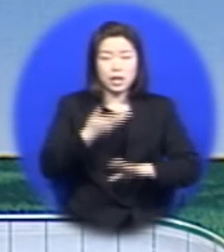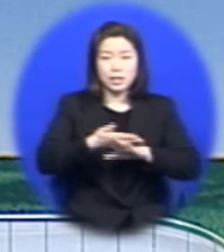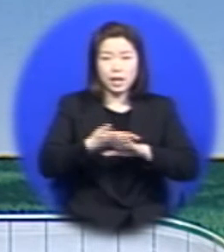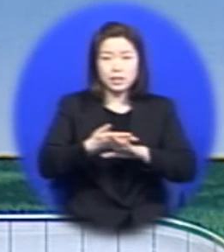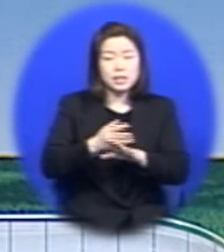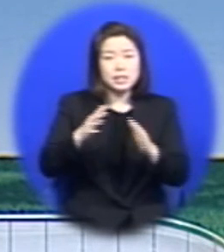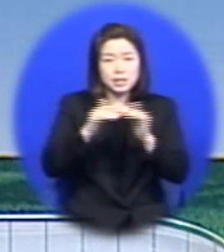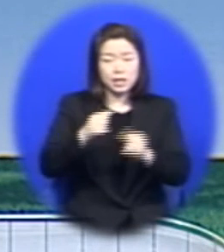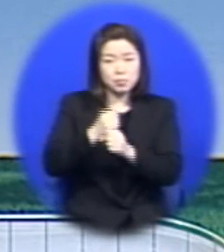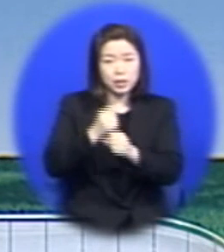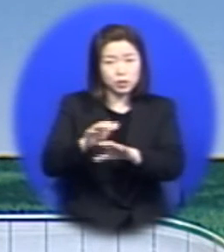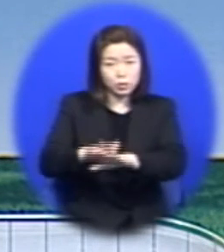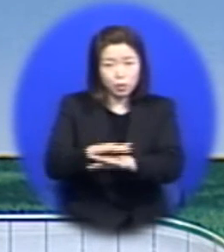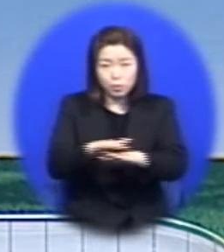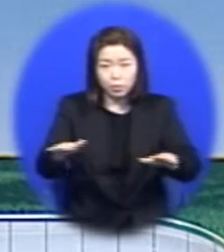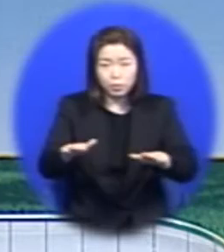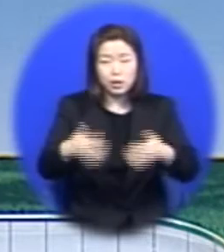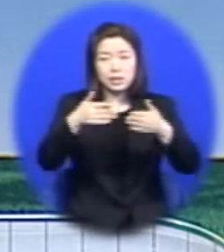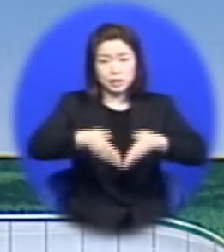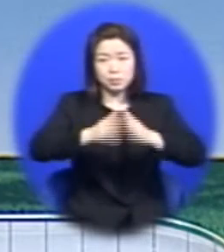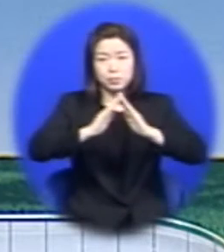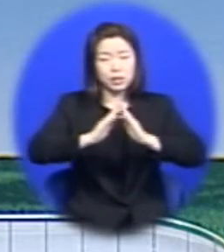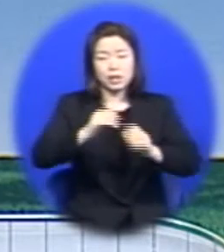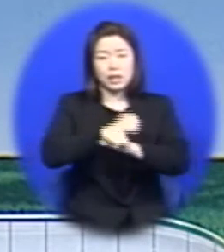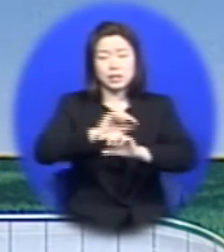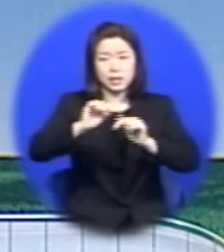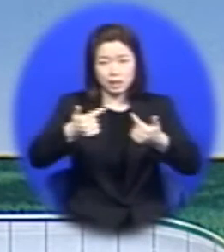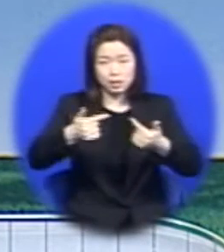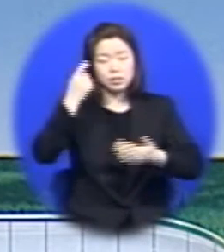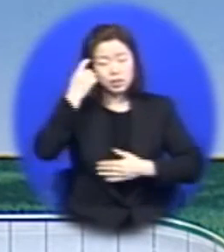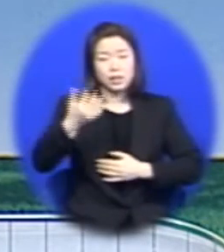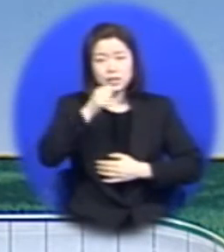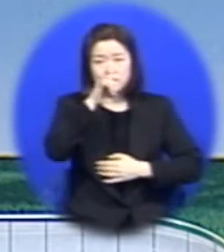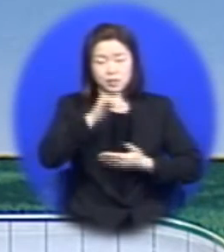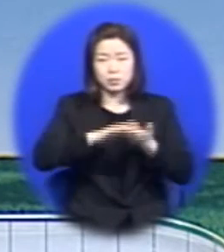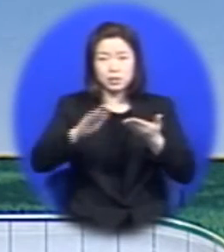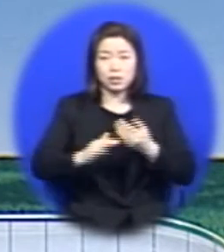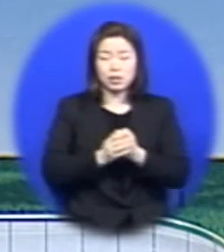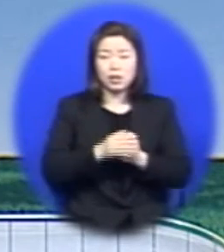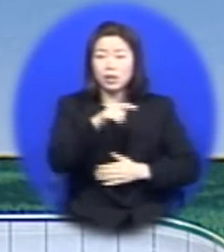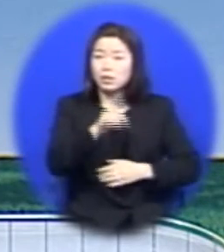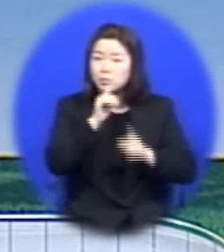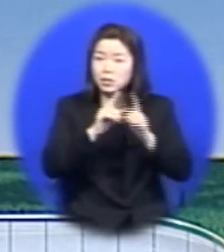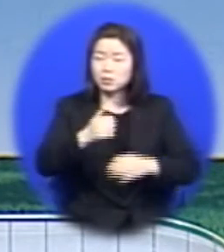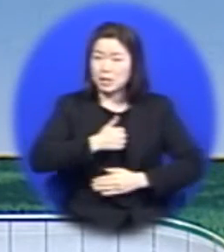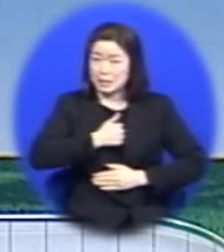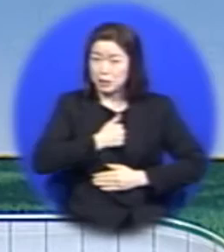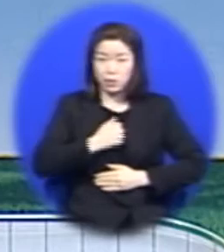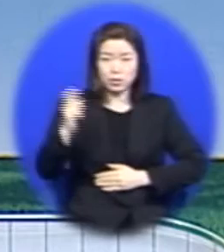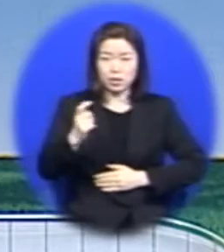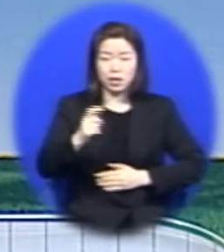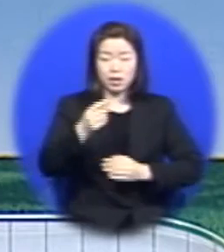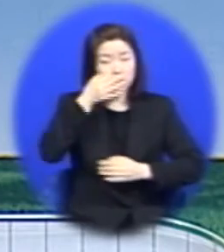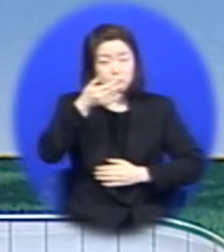터 위에다가 집을 짓지 않으려 하였습니다. 이 말씀은 사도 바울이 자존심이 강하다는 걸